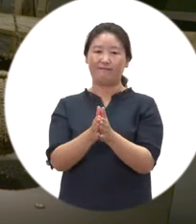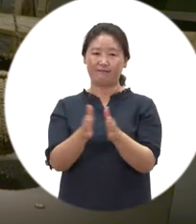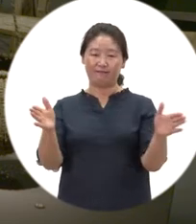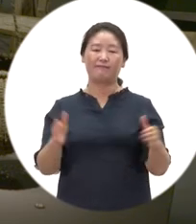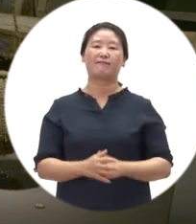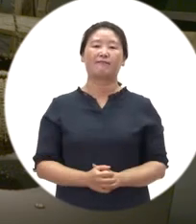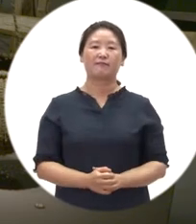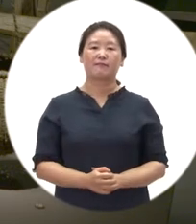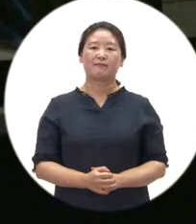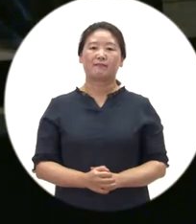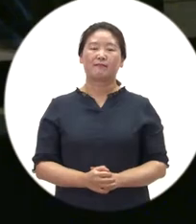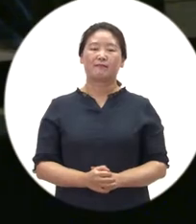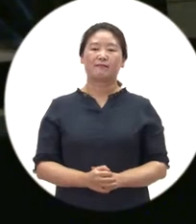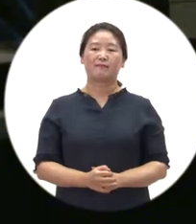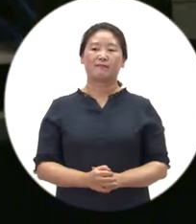시작하는 시기입니다.